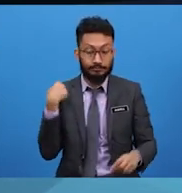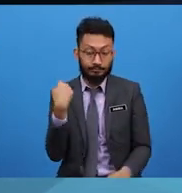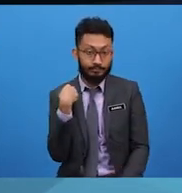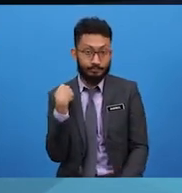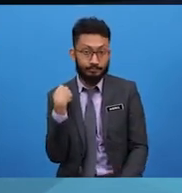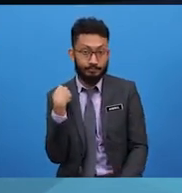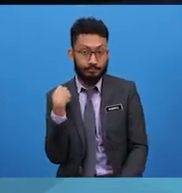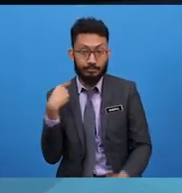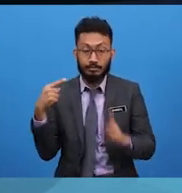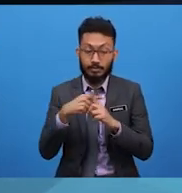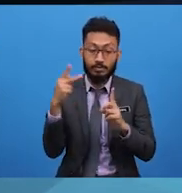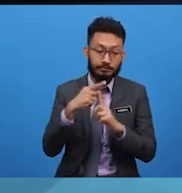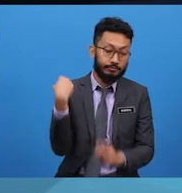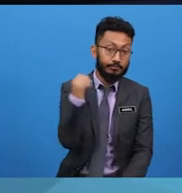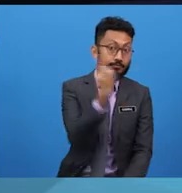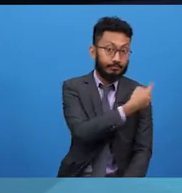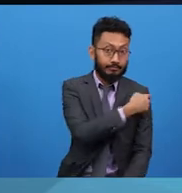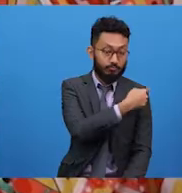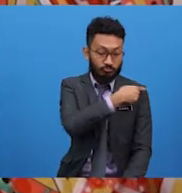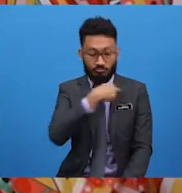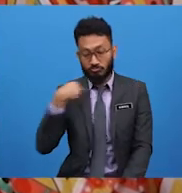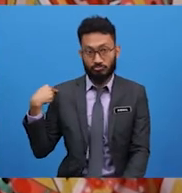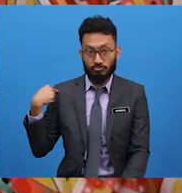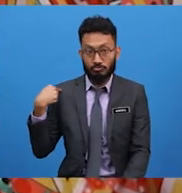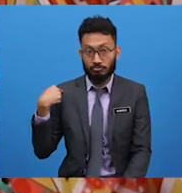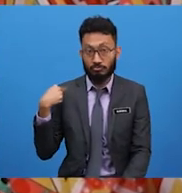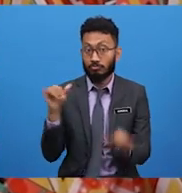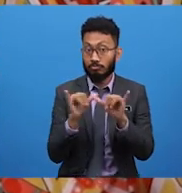bahu kiri melalui tulang tengkuk.